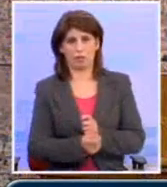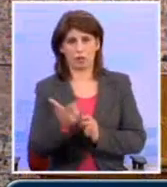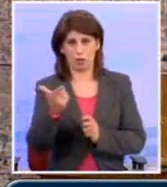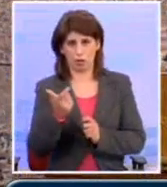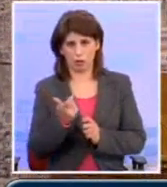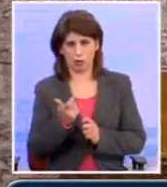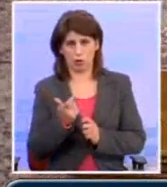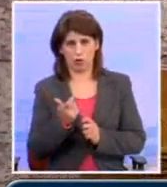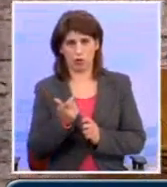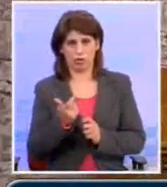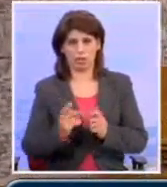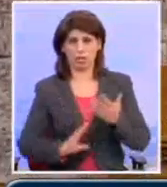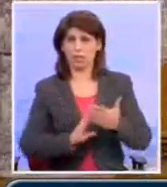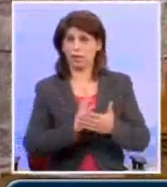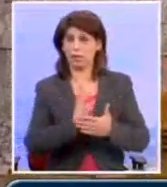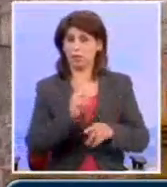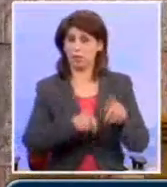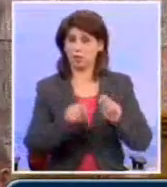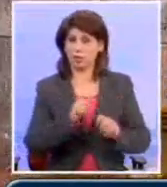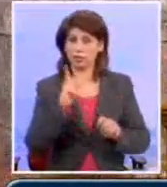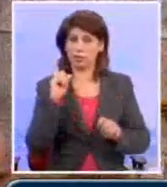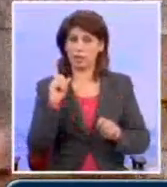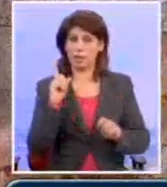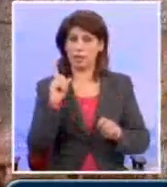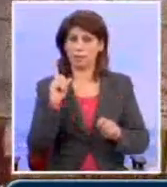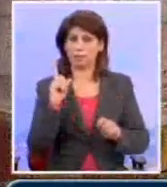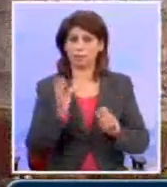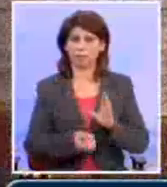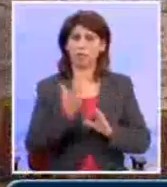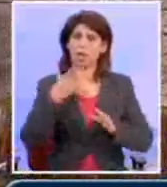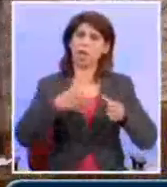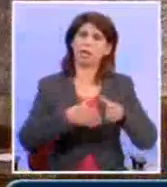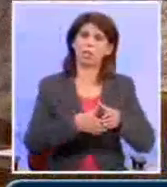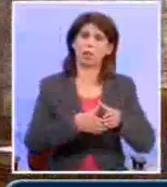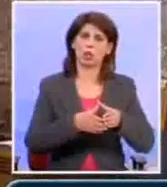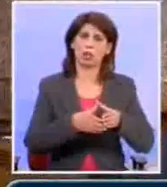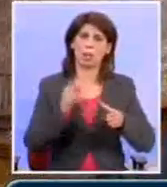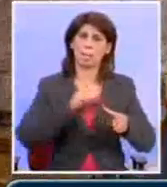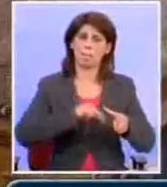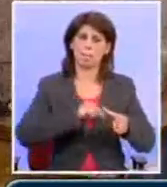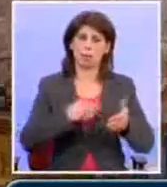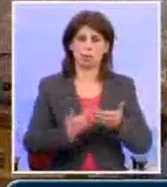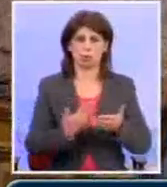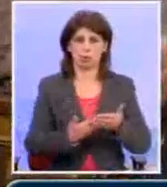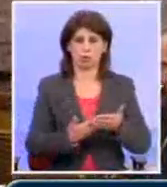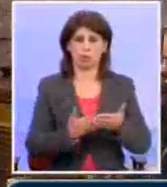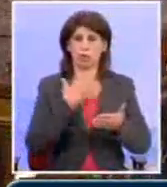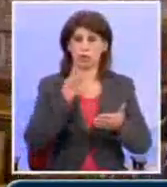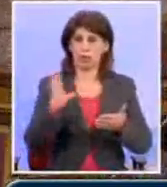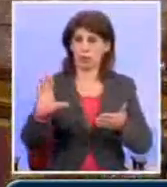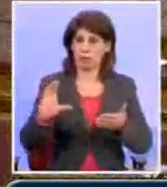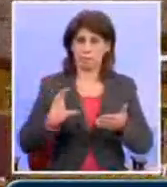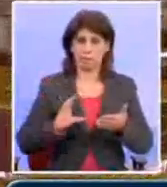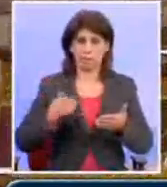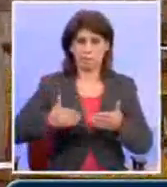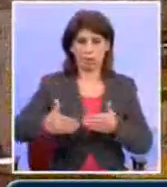δανεισμό στη δημιουργία μίας νέας κατηγορίας περιουσιακού στοιχείου. Δηλαδή πήραν τα